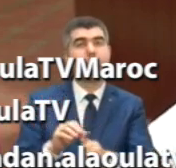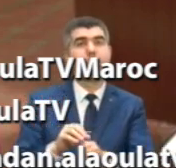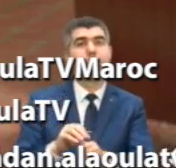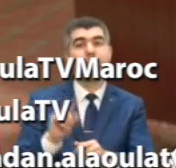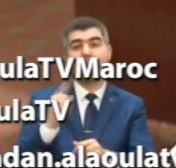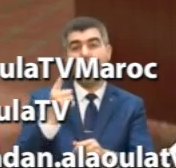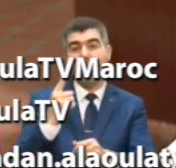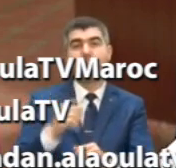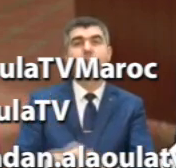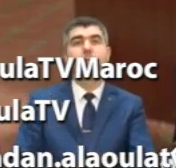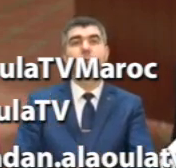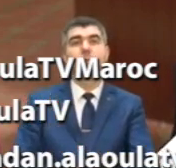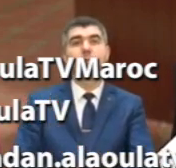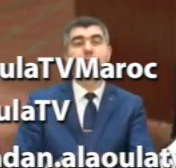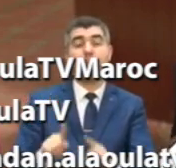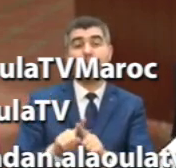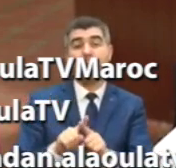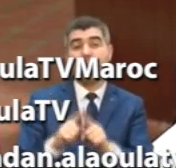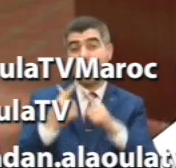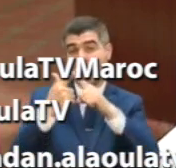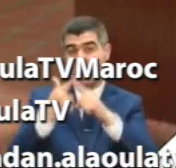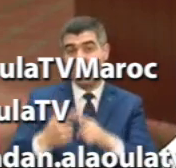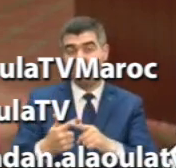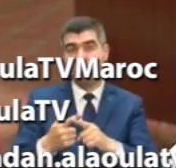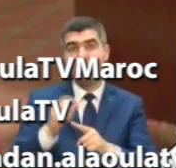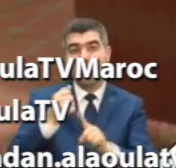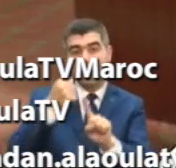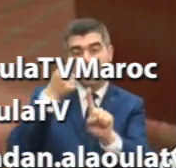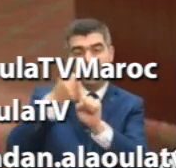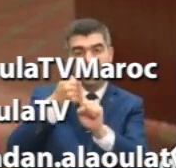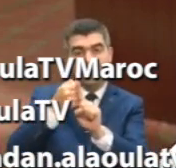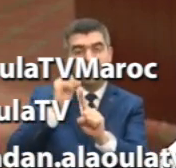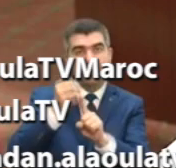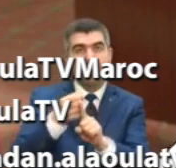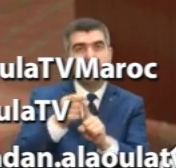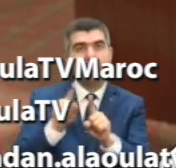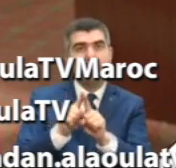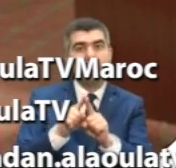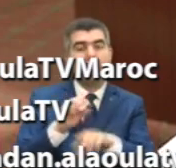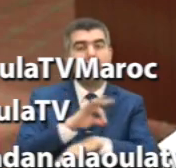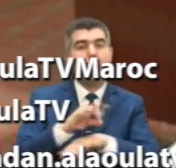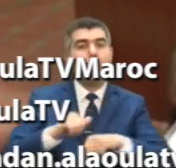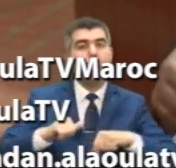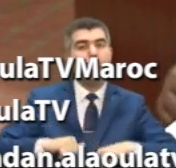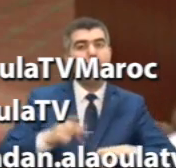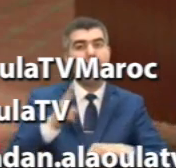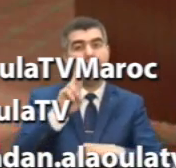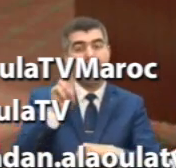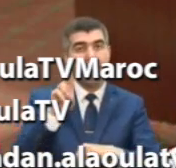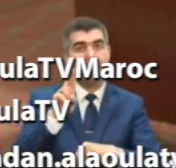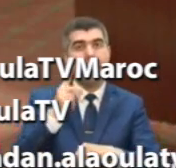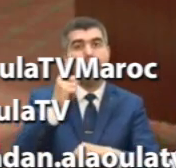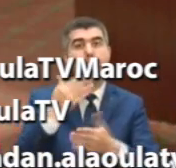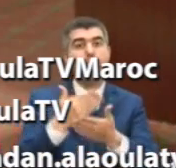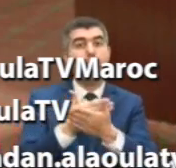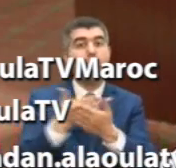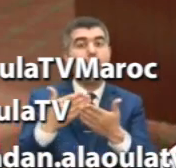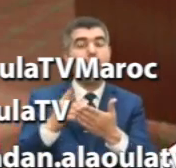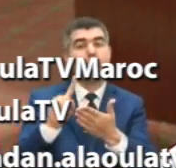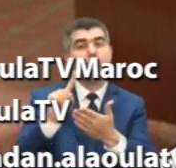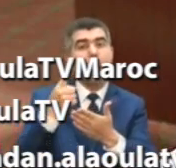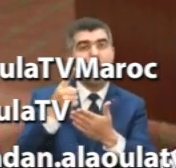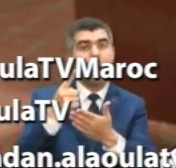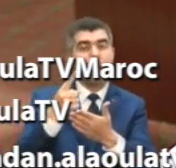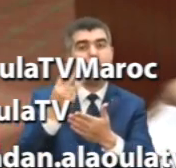3,872,845,469.66 درهما. هذا مبلغ كبير ومجهود كبير. الإدارية ضربت وحدها تجاوزت المليار درهم في حدود 30 ماي